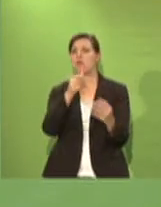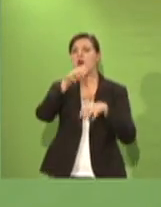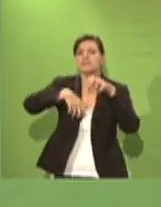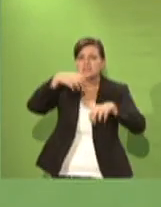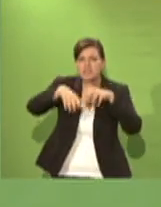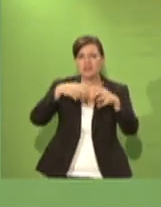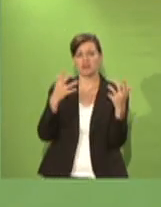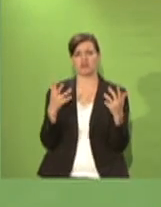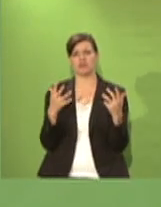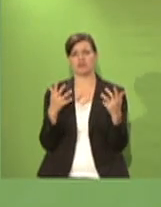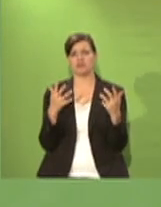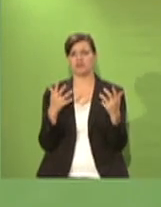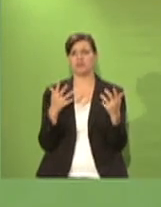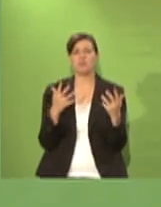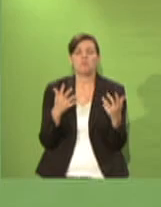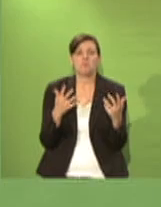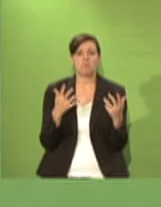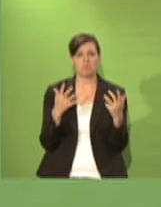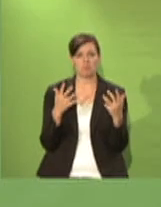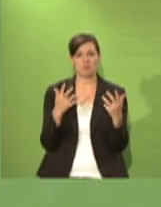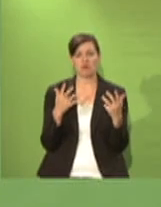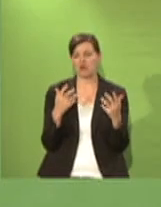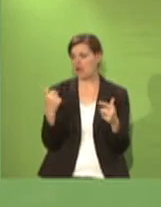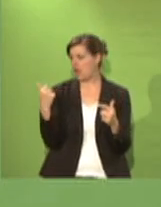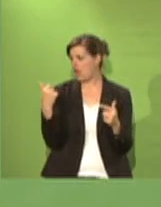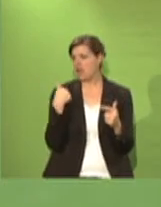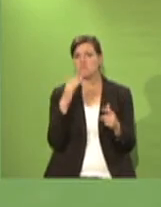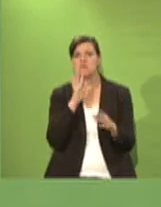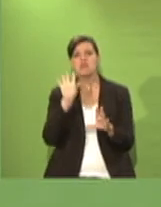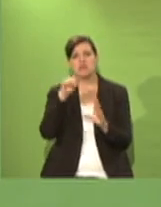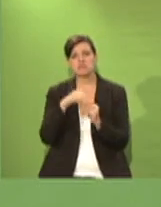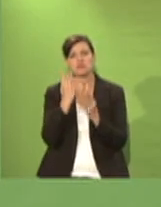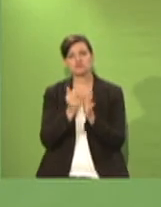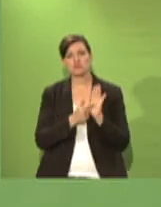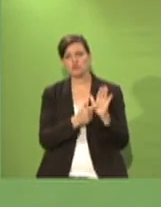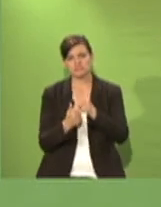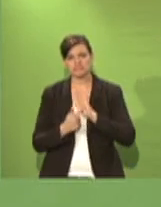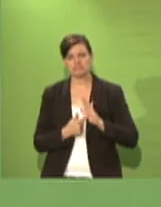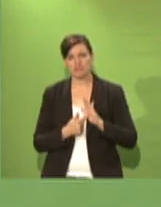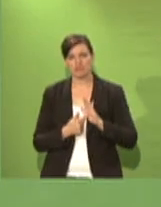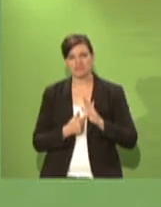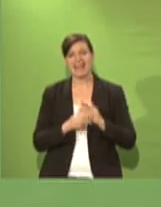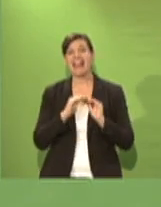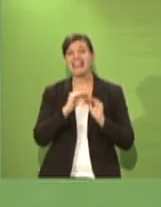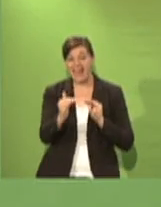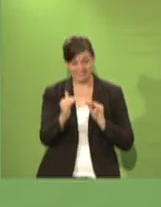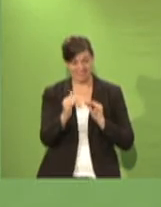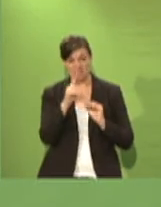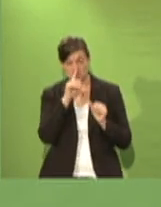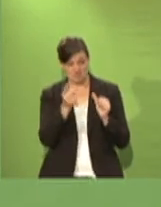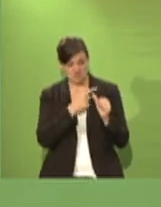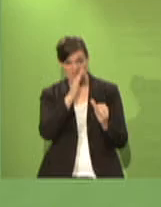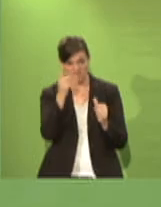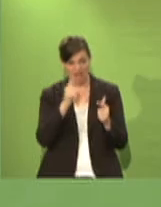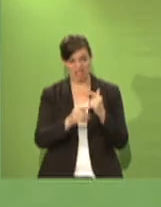und die Reden vorher haben gezeigt, der ländliche Bereich besteht aus Meer. Ich komme